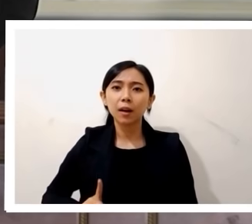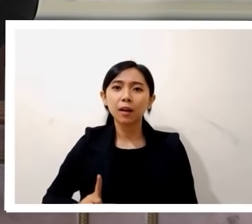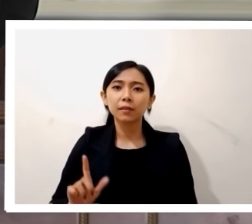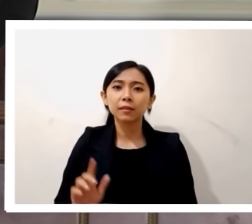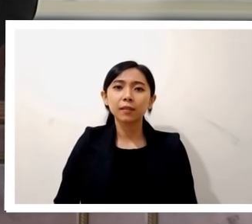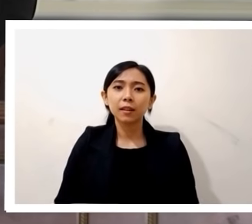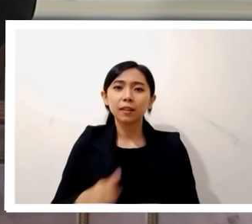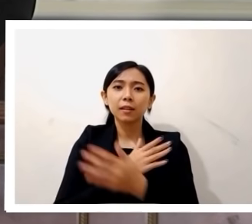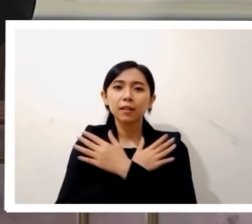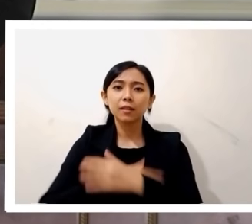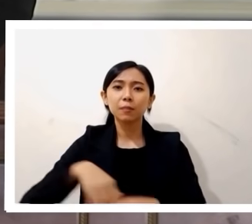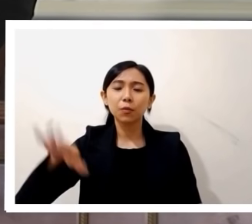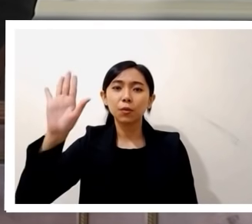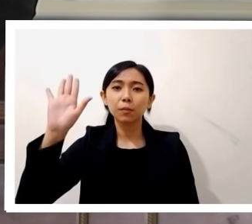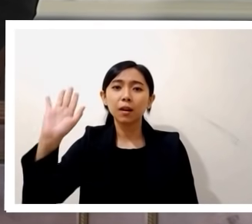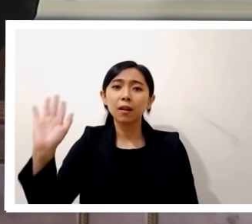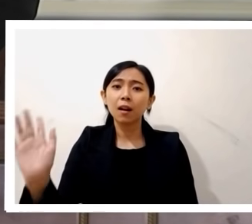Tuhan, kasihmu